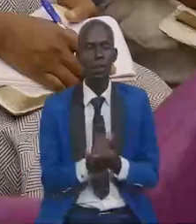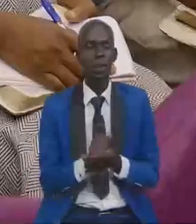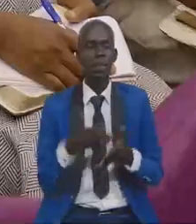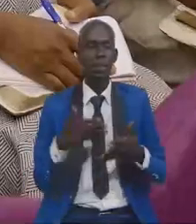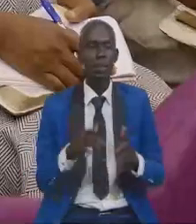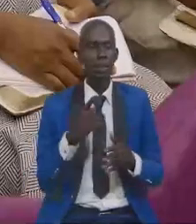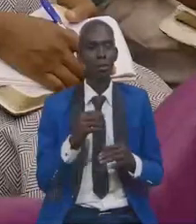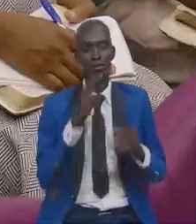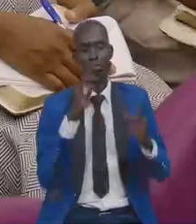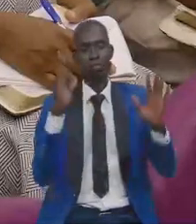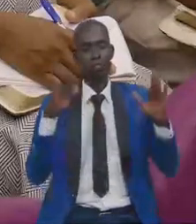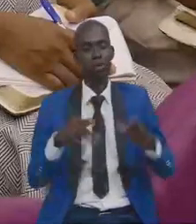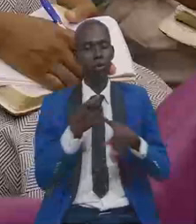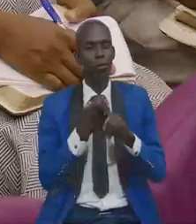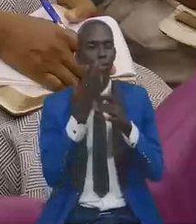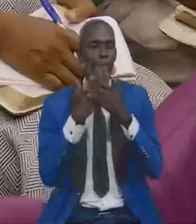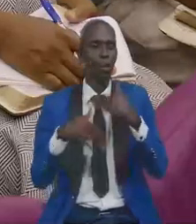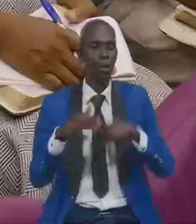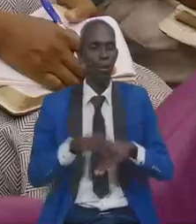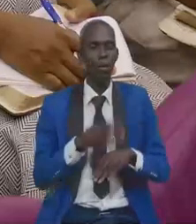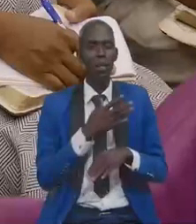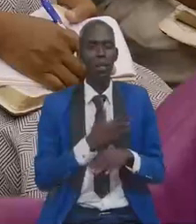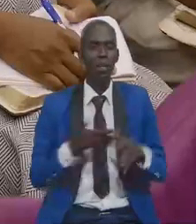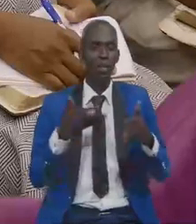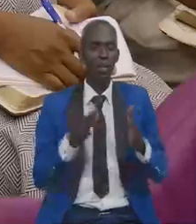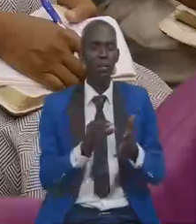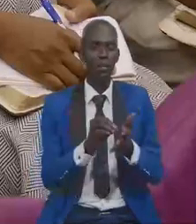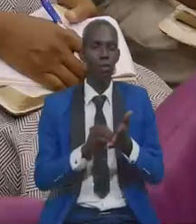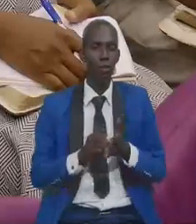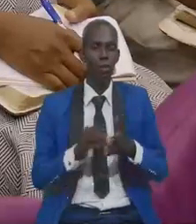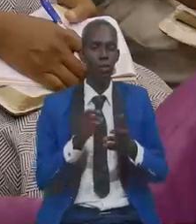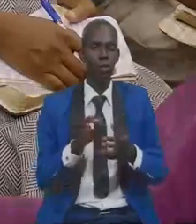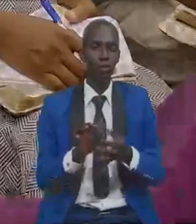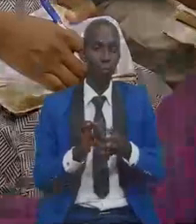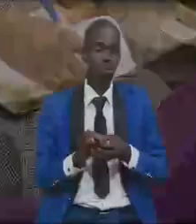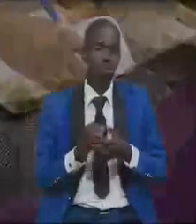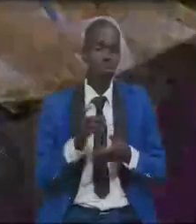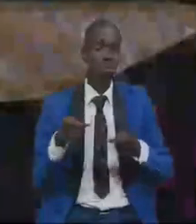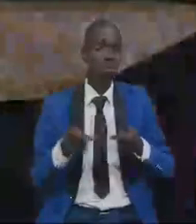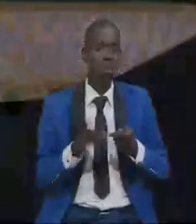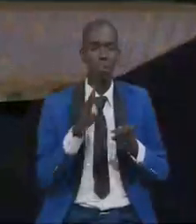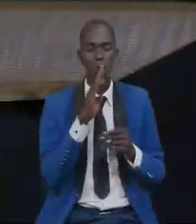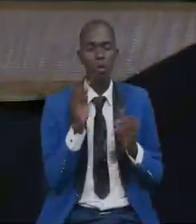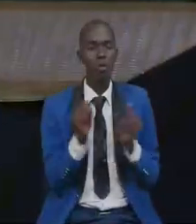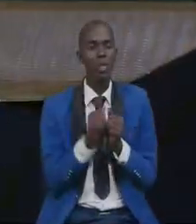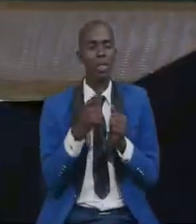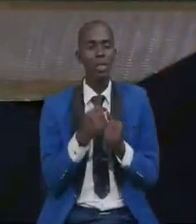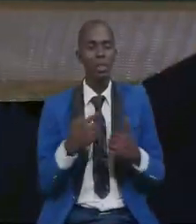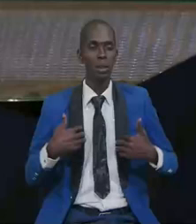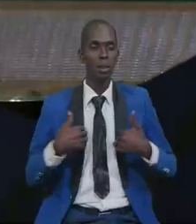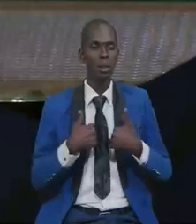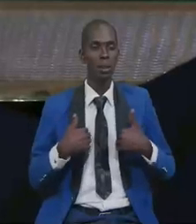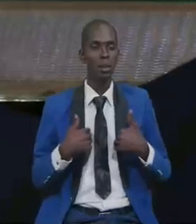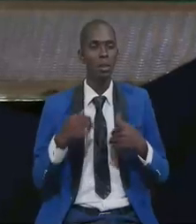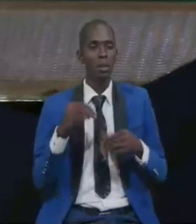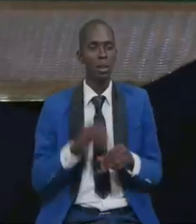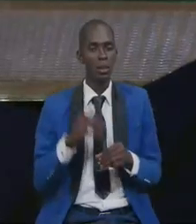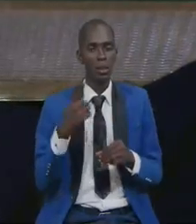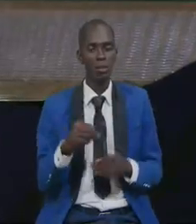terre, comme pâturage, ou comme partage, qu'il mange les herbes comme des animaux.